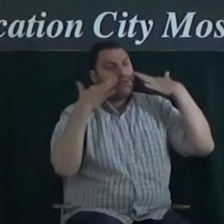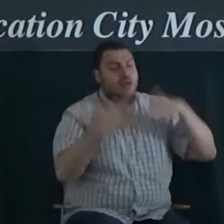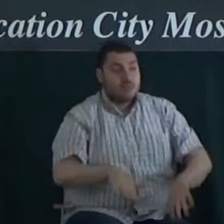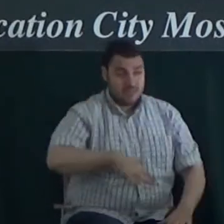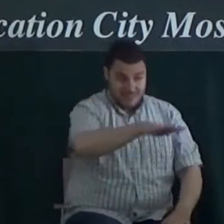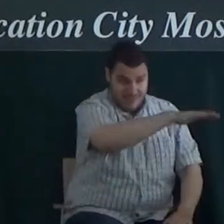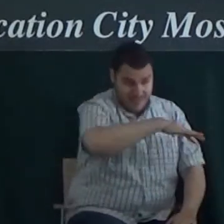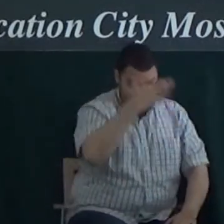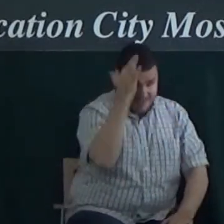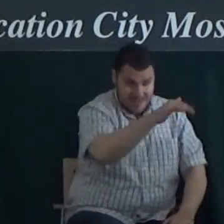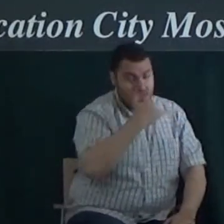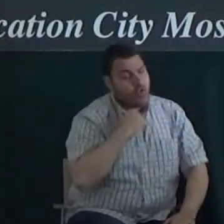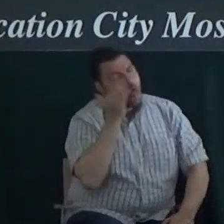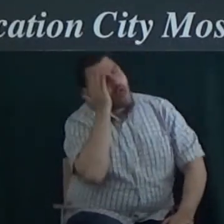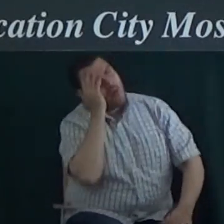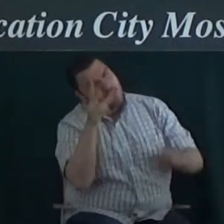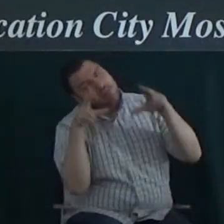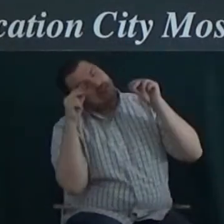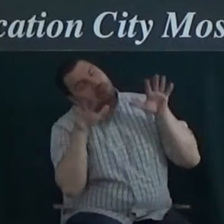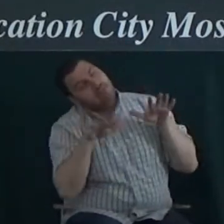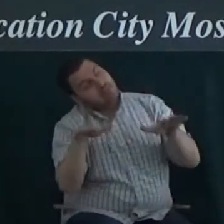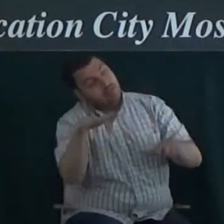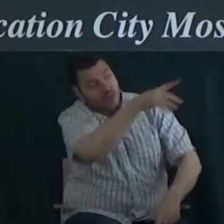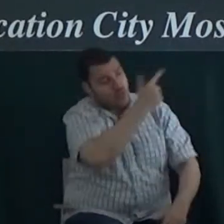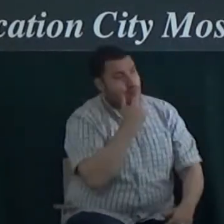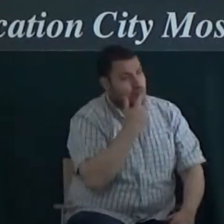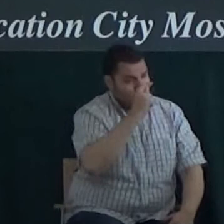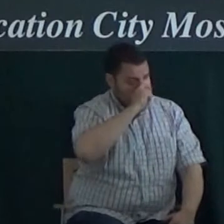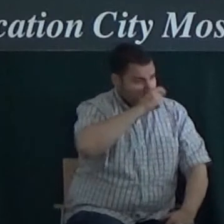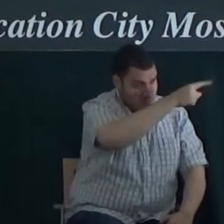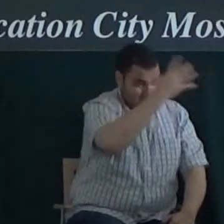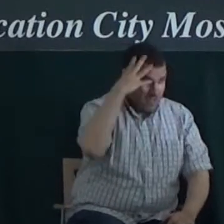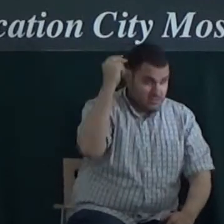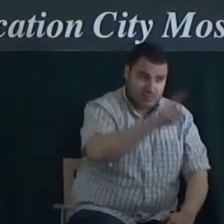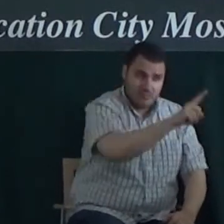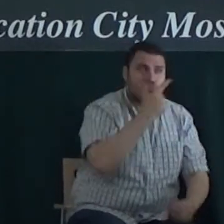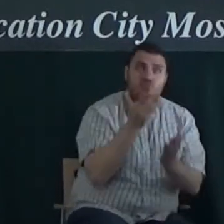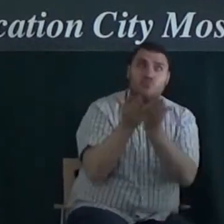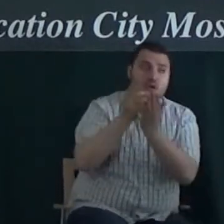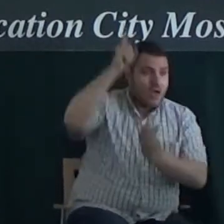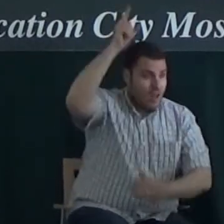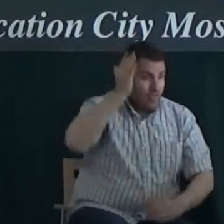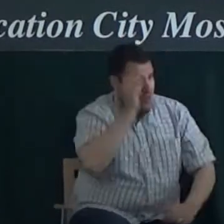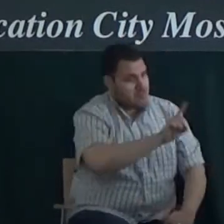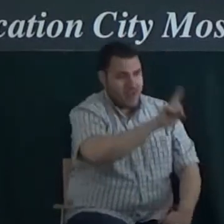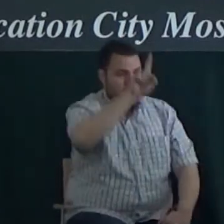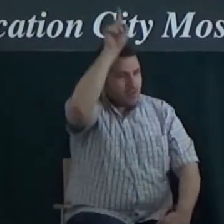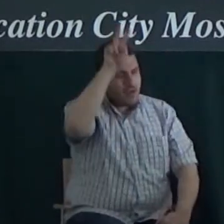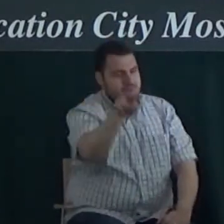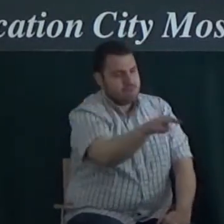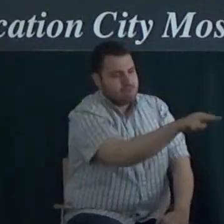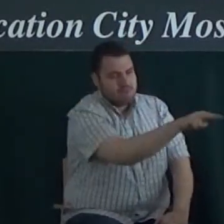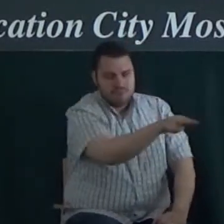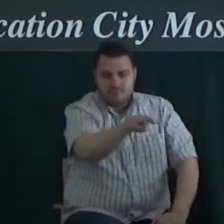نامت عيونك والمظلوم منتبه يدعو عليك وعين الله لم تنمي. فيا لله، كم